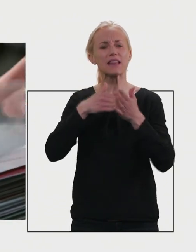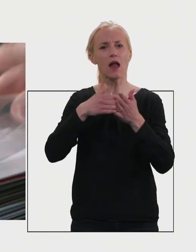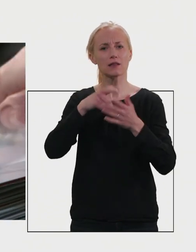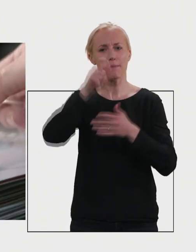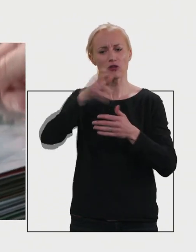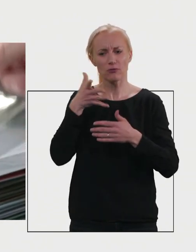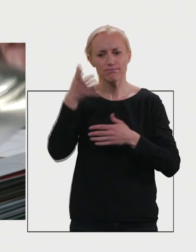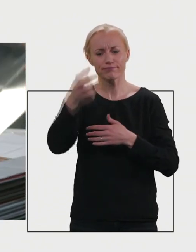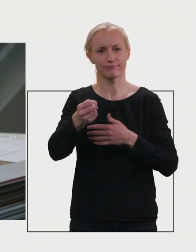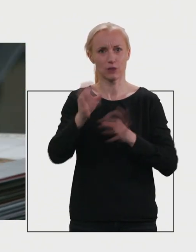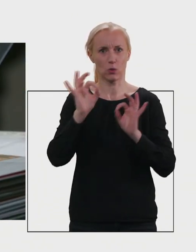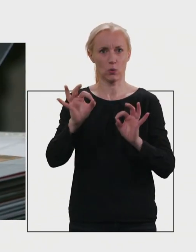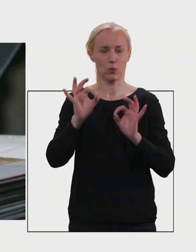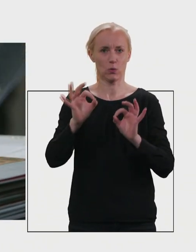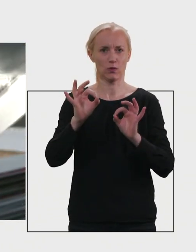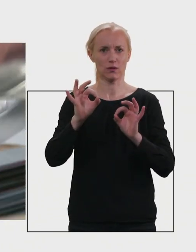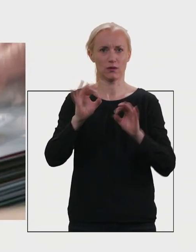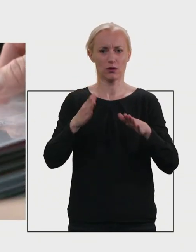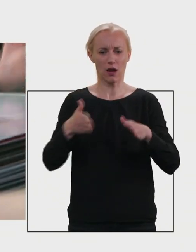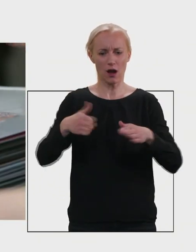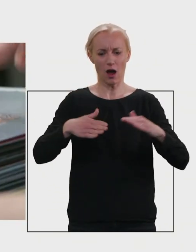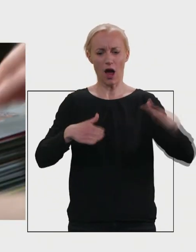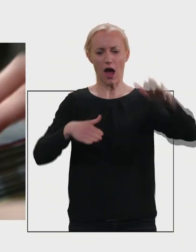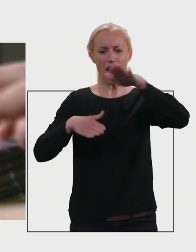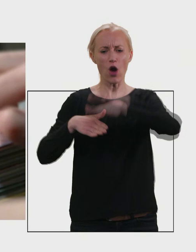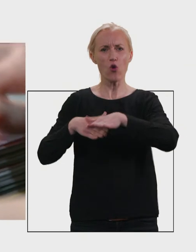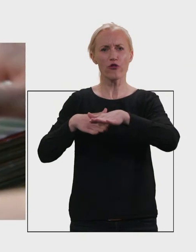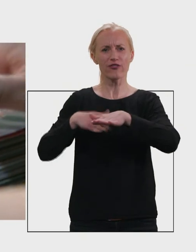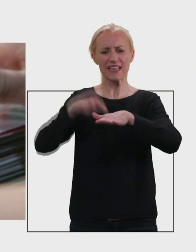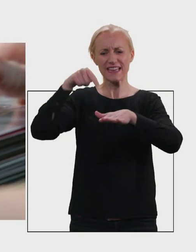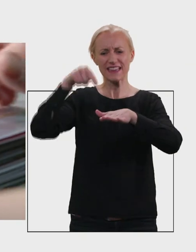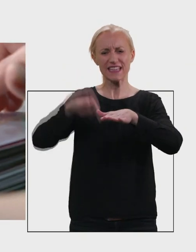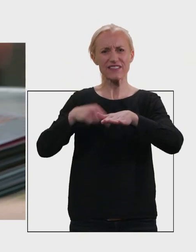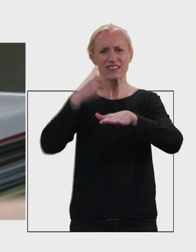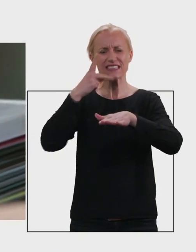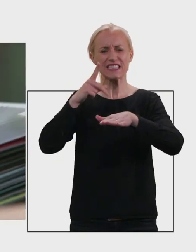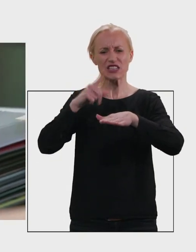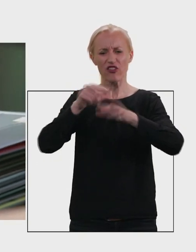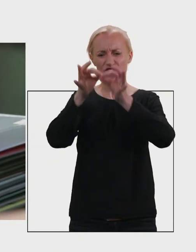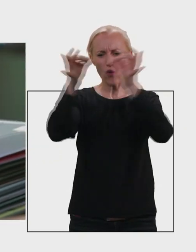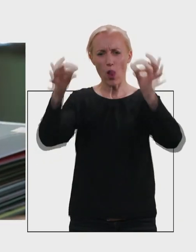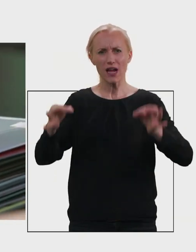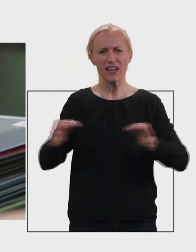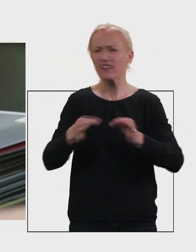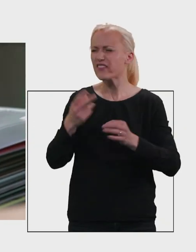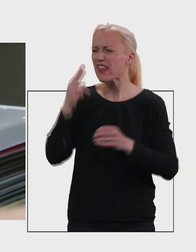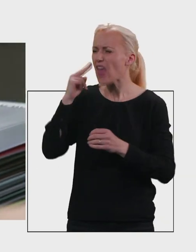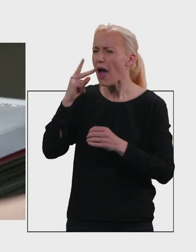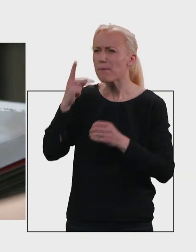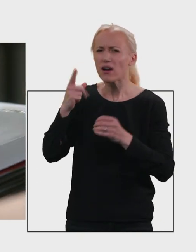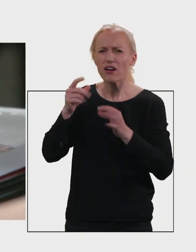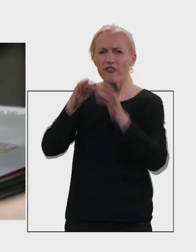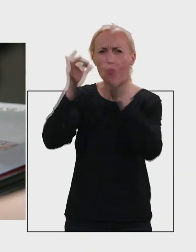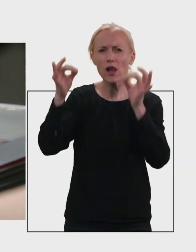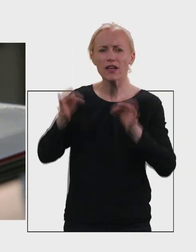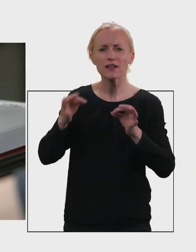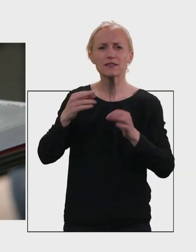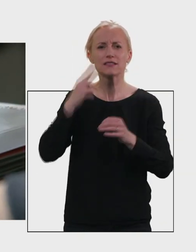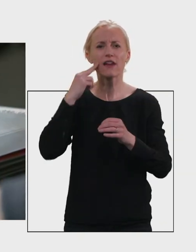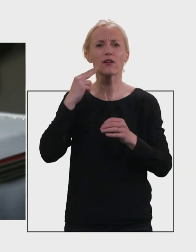Okay. Und es gibt darüber eine transparente Tiefziehfolie, die lässt sich ertasten. Wie heißt die Folie? Entschuldigung. Das ist eine